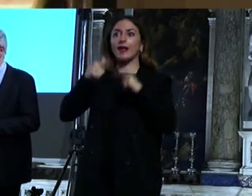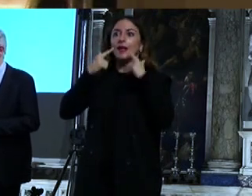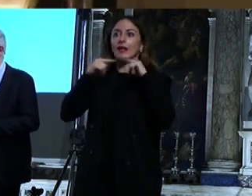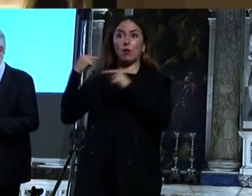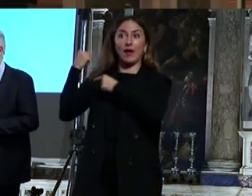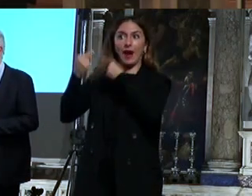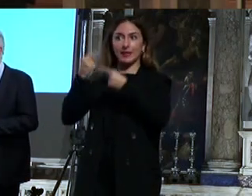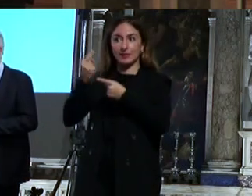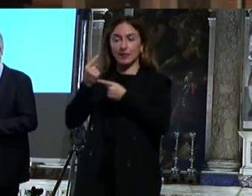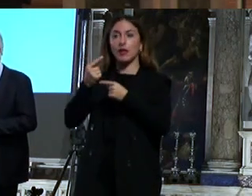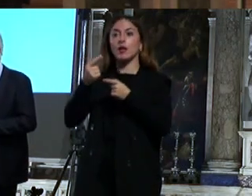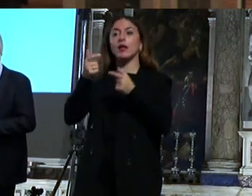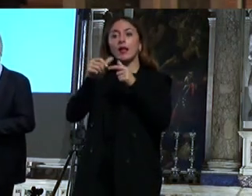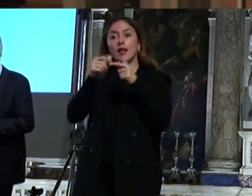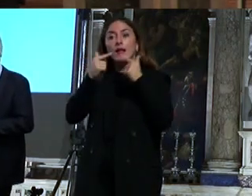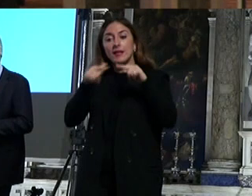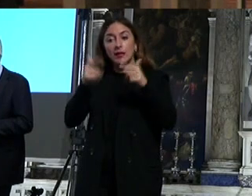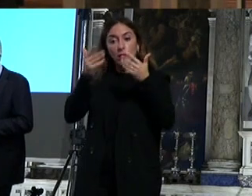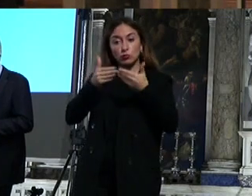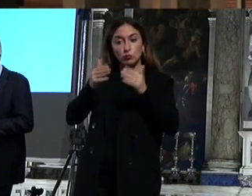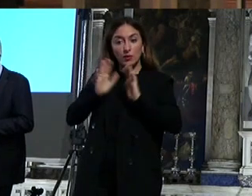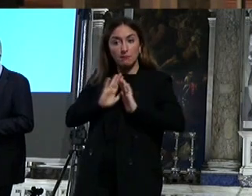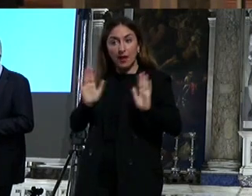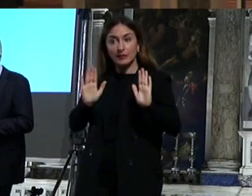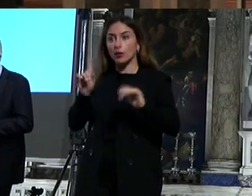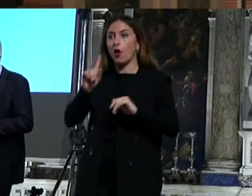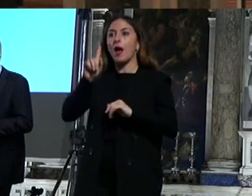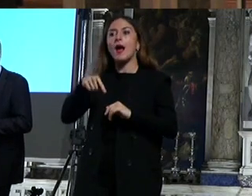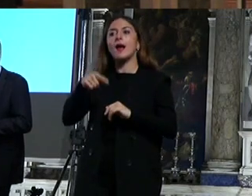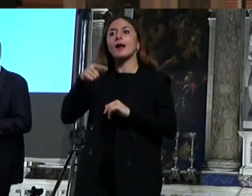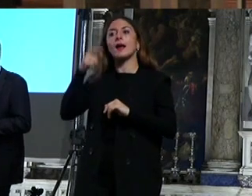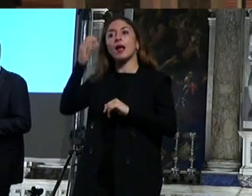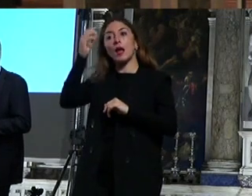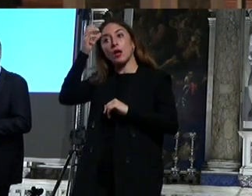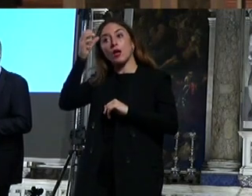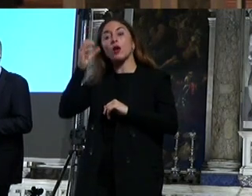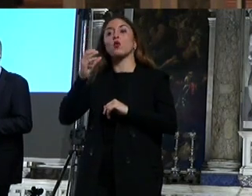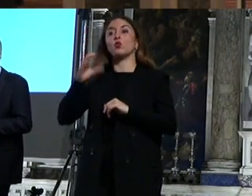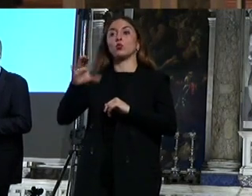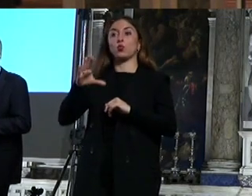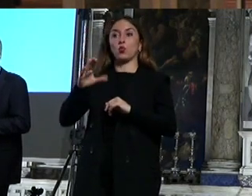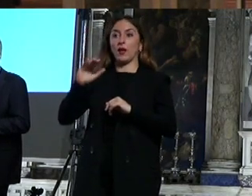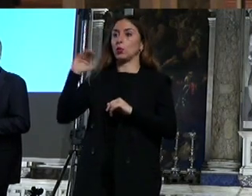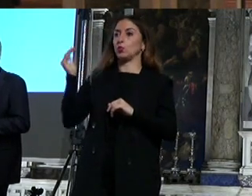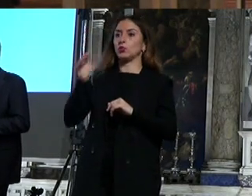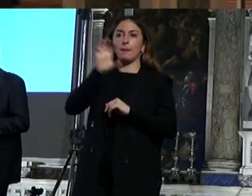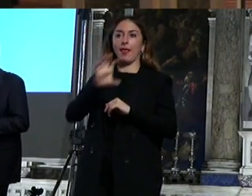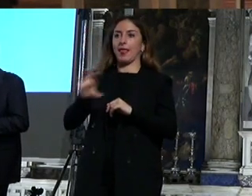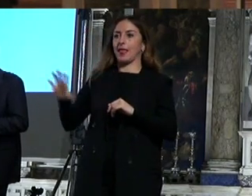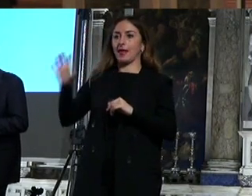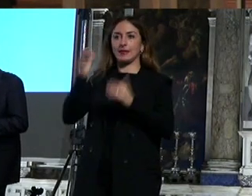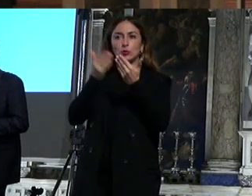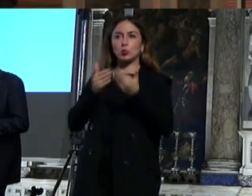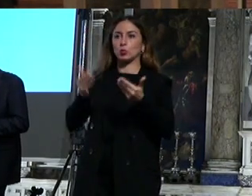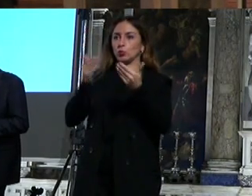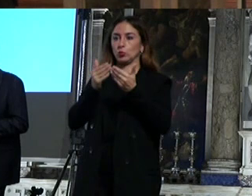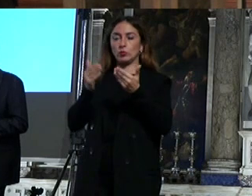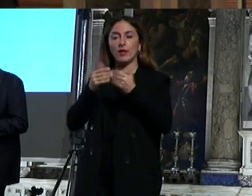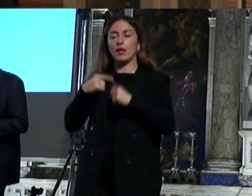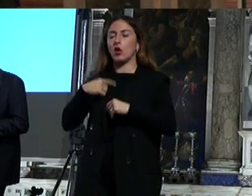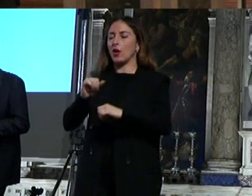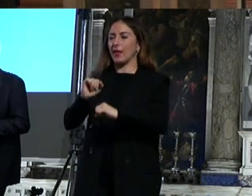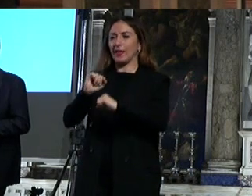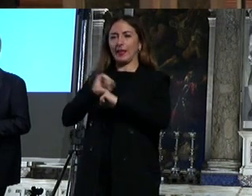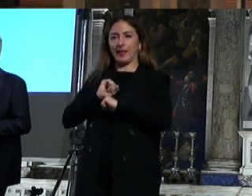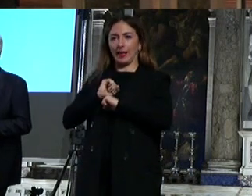studiamo solo le lingue, studiamo soprattutto le culture di tutti i paesi. e credo fermamente nel fatto